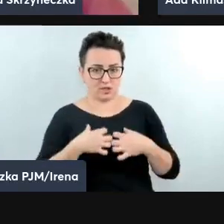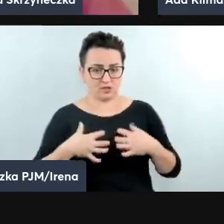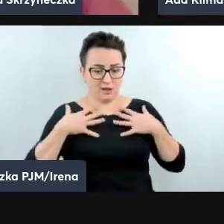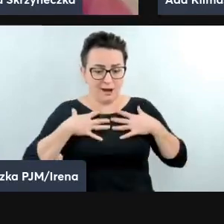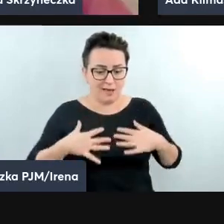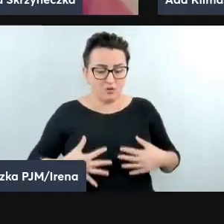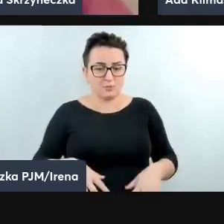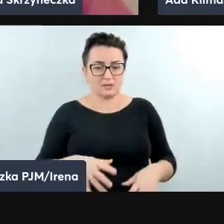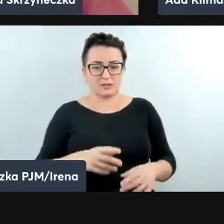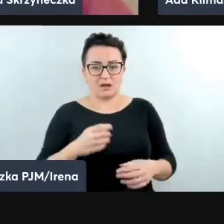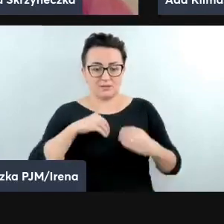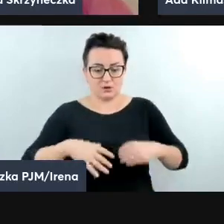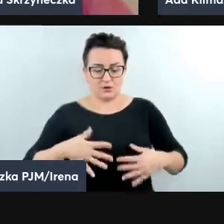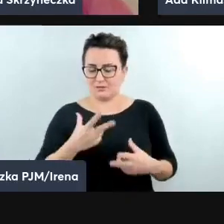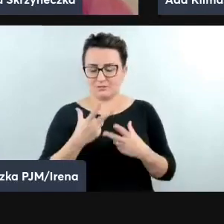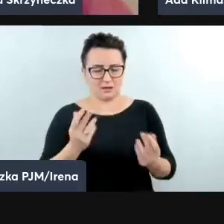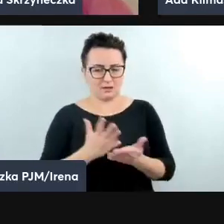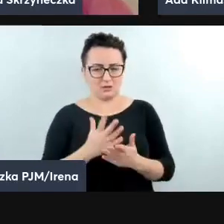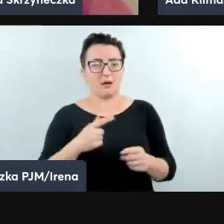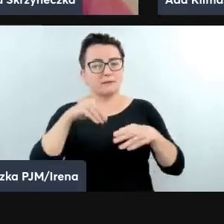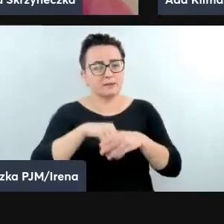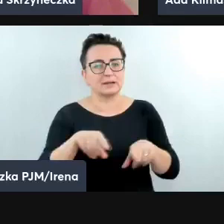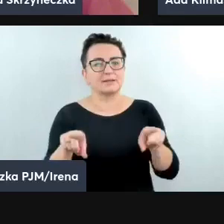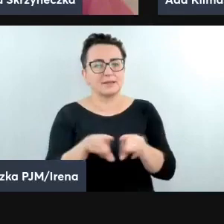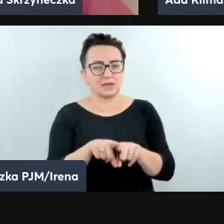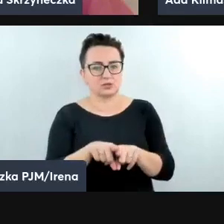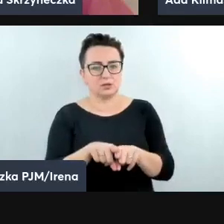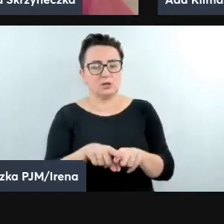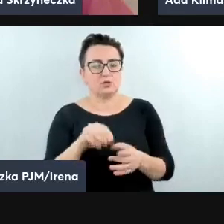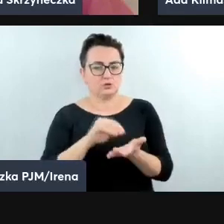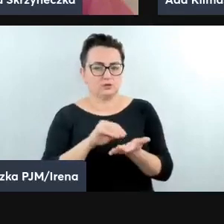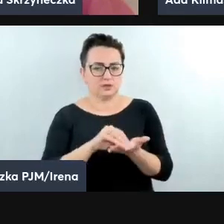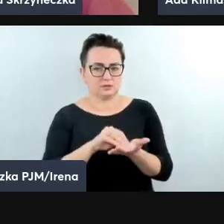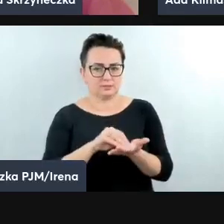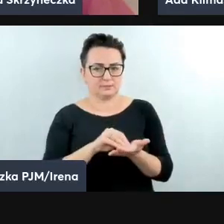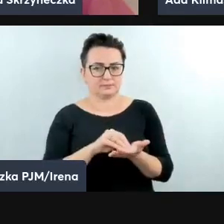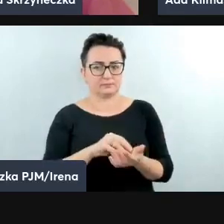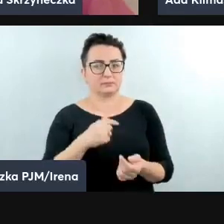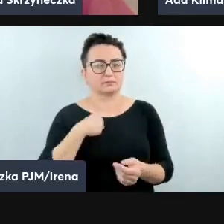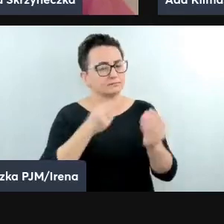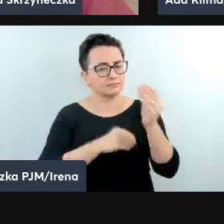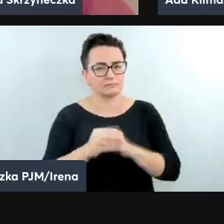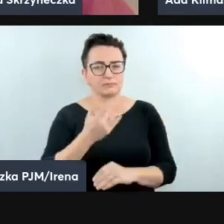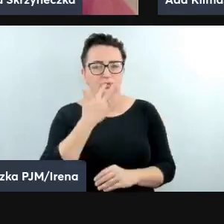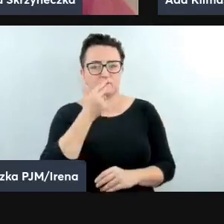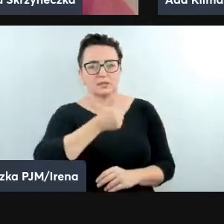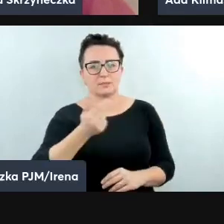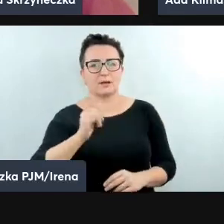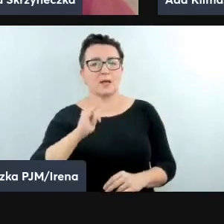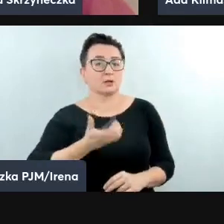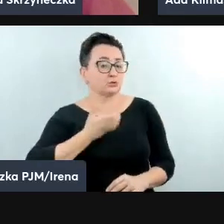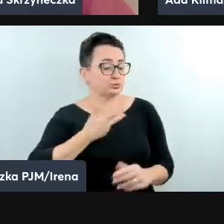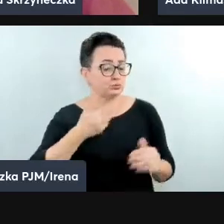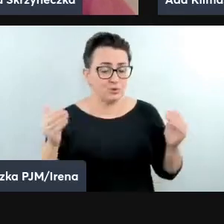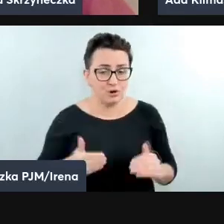doświadczeniowa. No ja gdzieś tam często najwięcej mówię o nim, o tym jak można się czuć, czego można, jakie są objawy miesiączki, ale